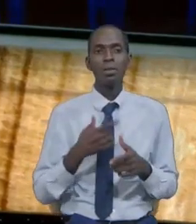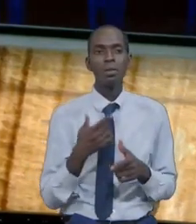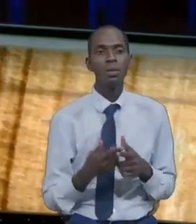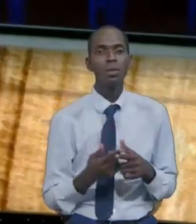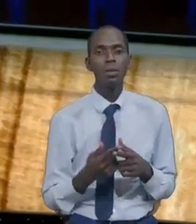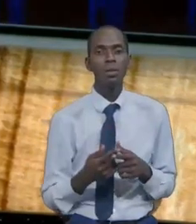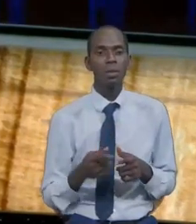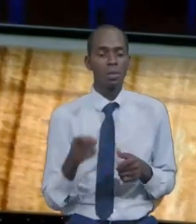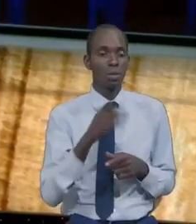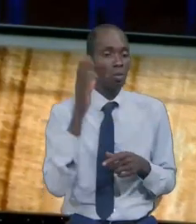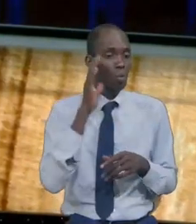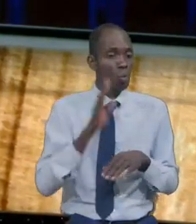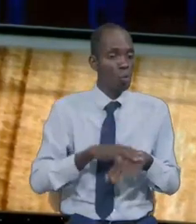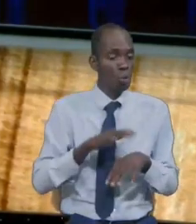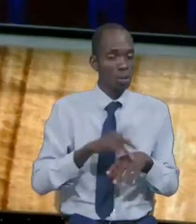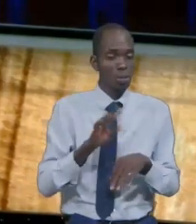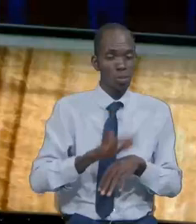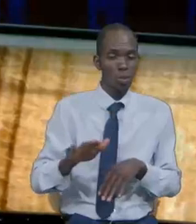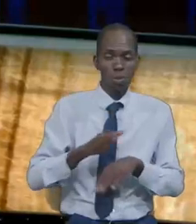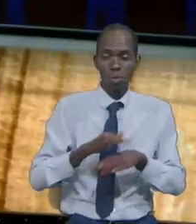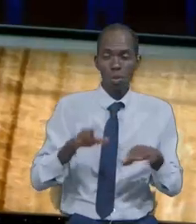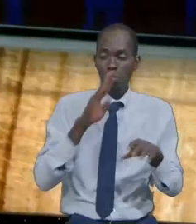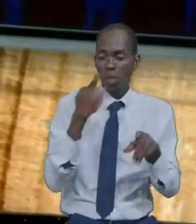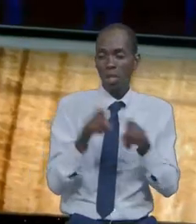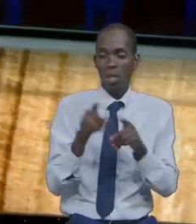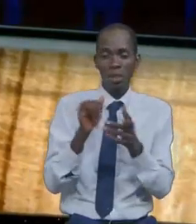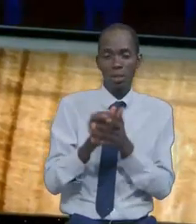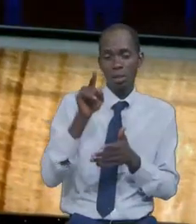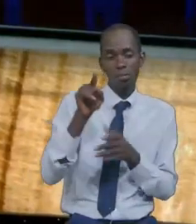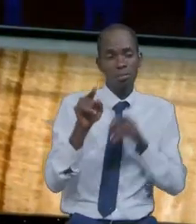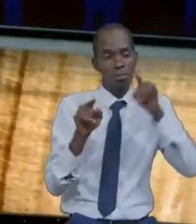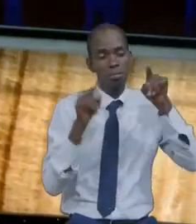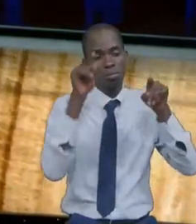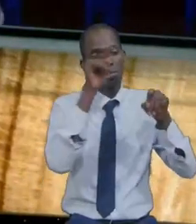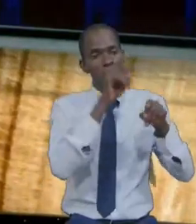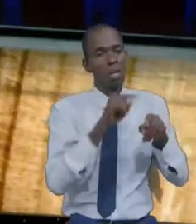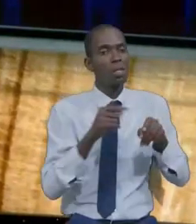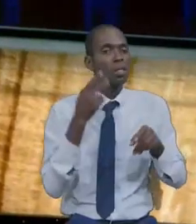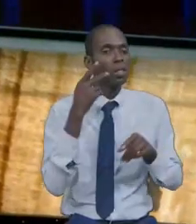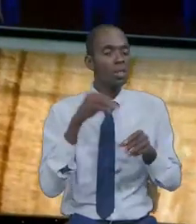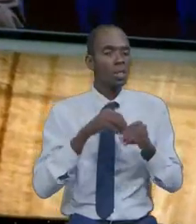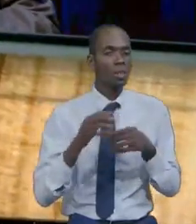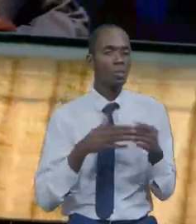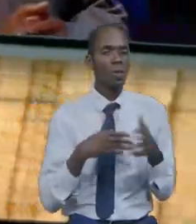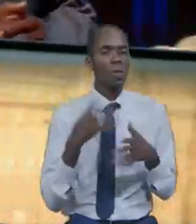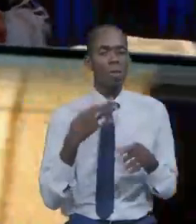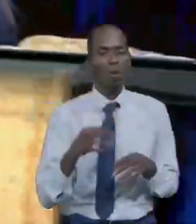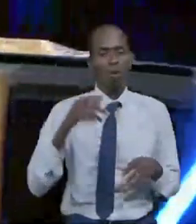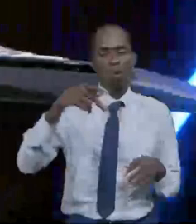dit à leurs enfants, faut pas être comme l'homme là-haut. Mais dans le cas de Paul, au lieu de baisser la